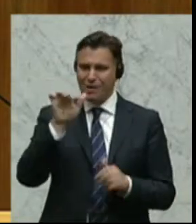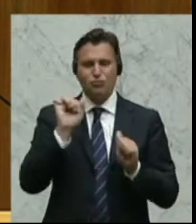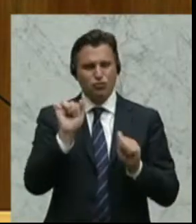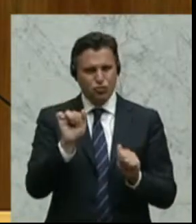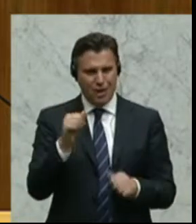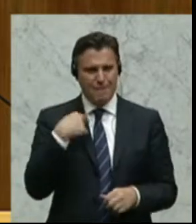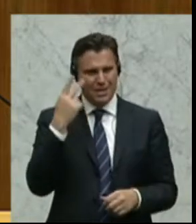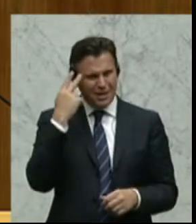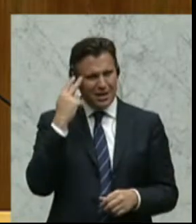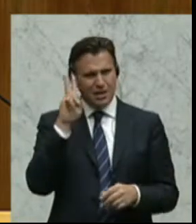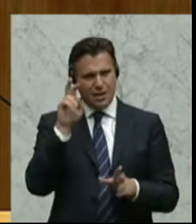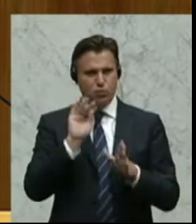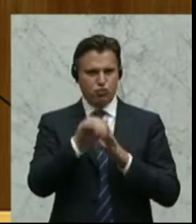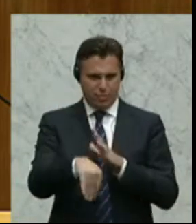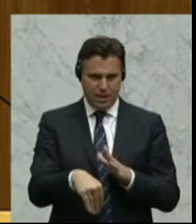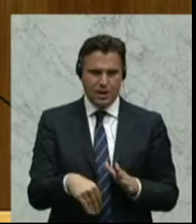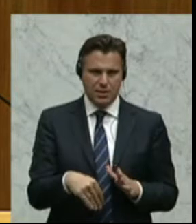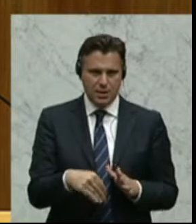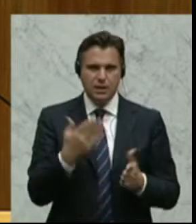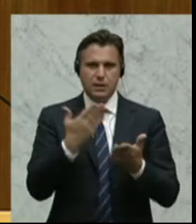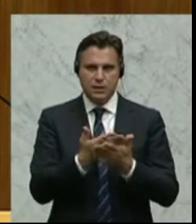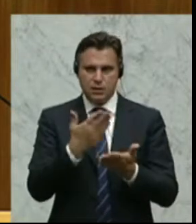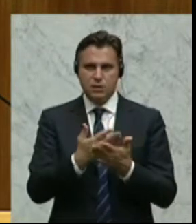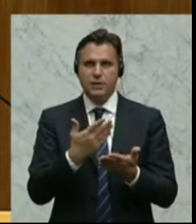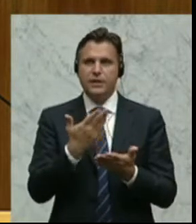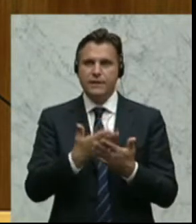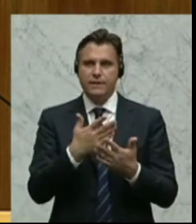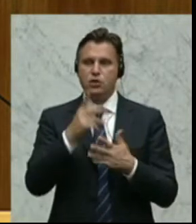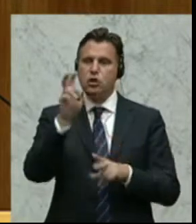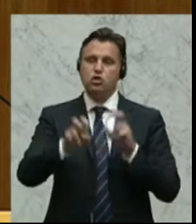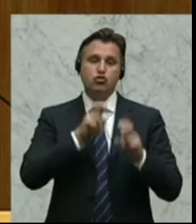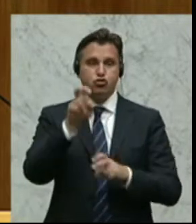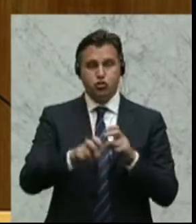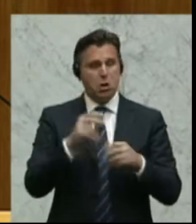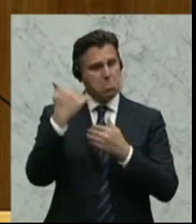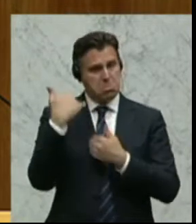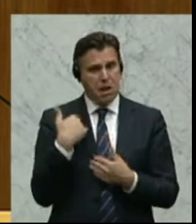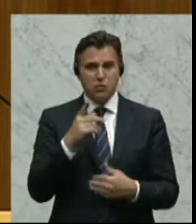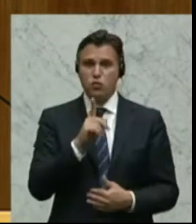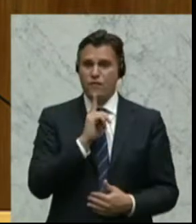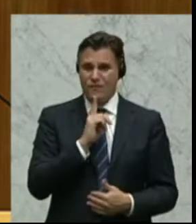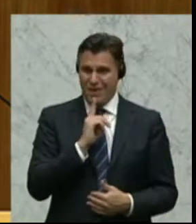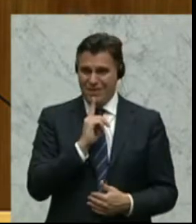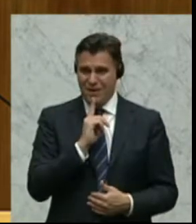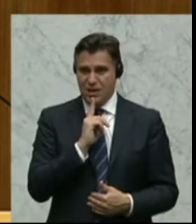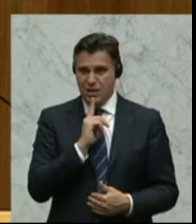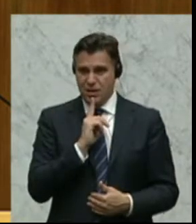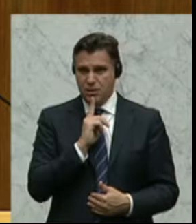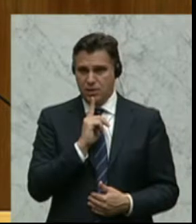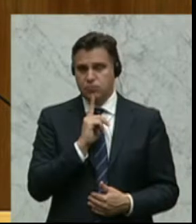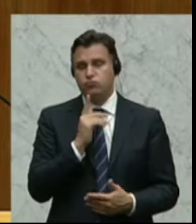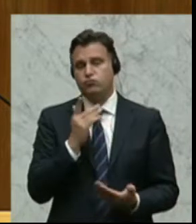meine Damen und Herren, das liegt daran, dass die Steuerlast so viel niedriger ist einerseits und andererseits, es gibt